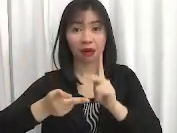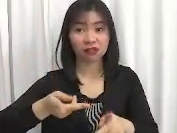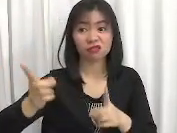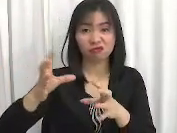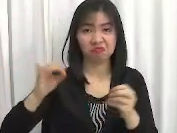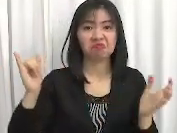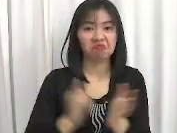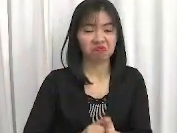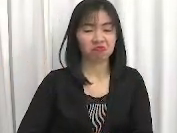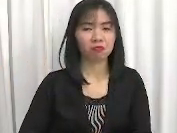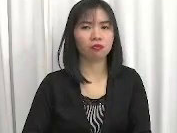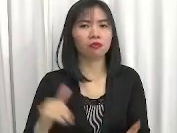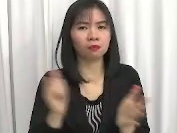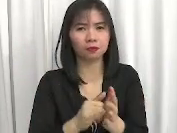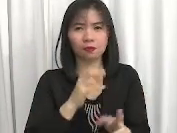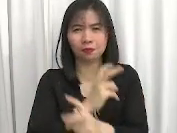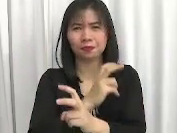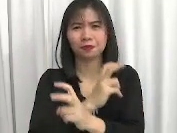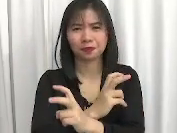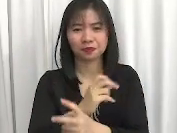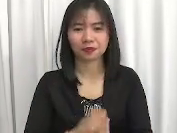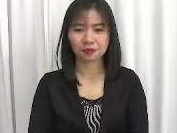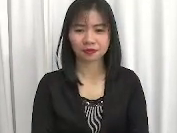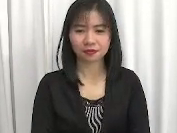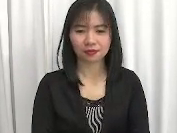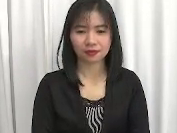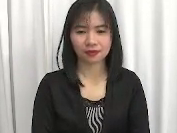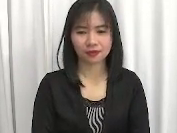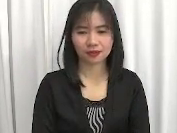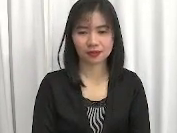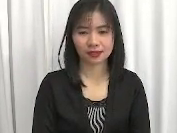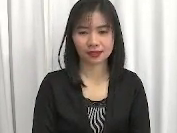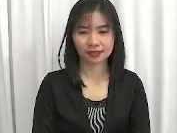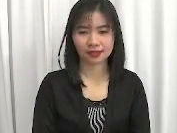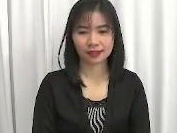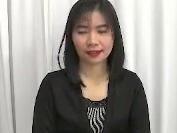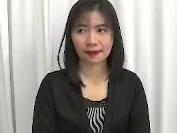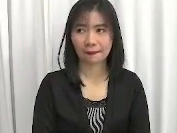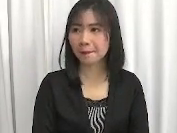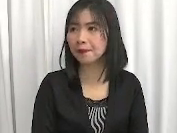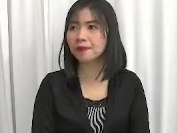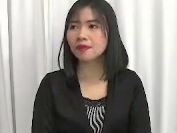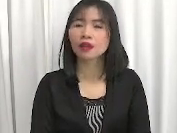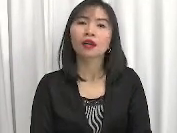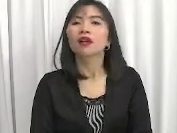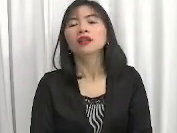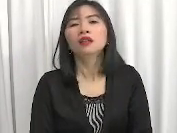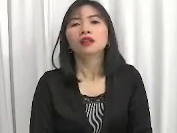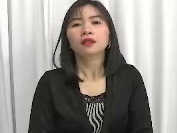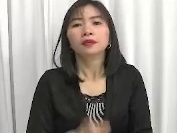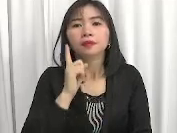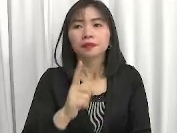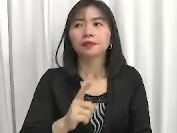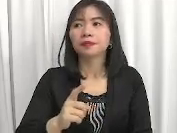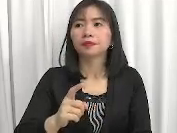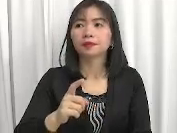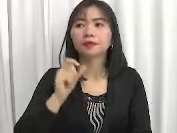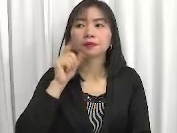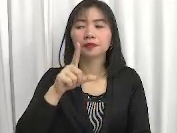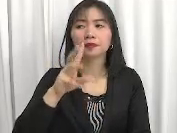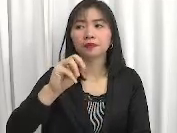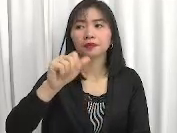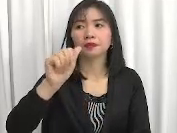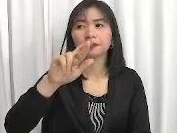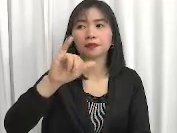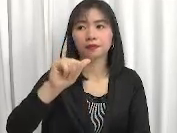ba? Okay. Mahirap na. Kaya nga, napakahalaga. At sabi po ni Ma'am Maria Fe Fernandez, sabi niya, hindi daw kasi